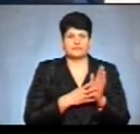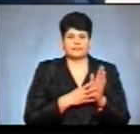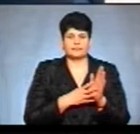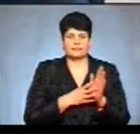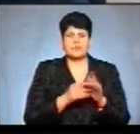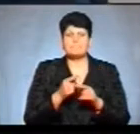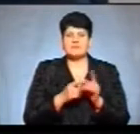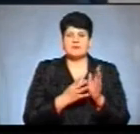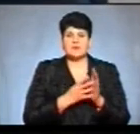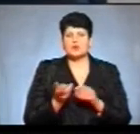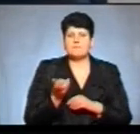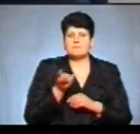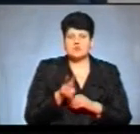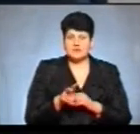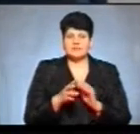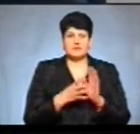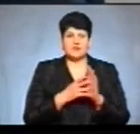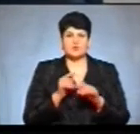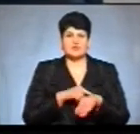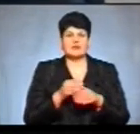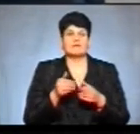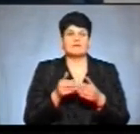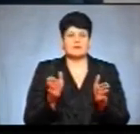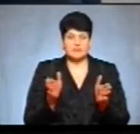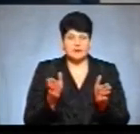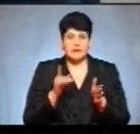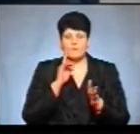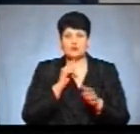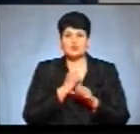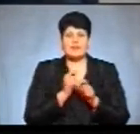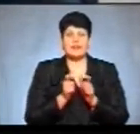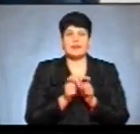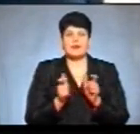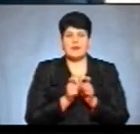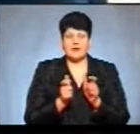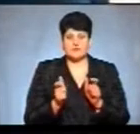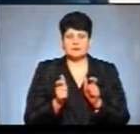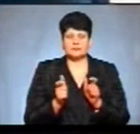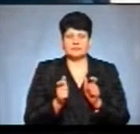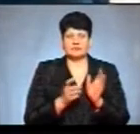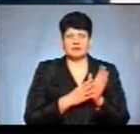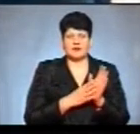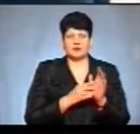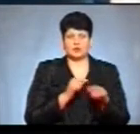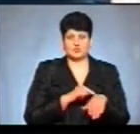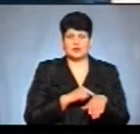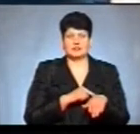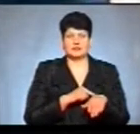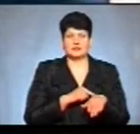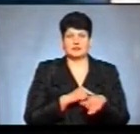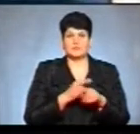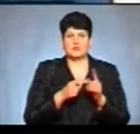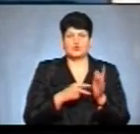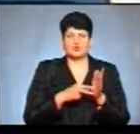Пів дев'ятої прийшла, до 9 години відчинили, поки зробили карточку, і от від 9 години, ну пів години